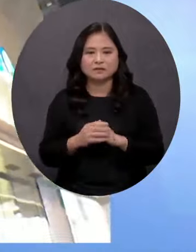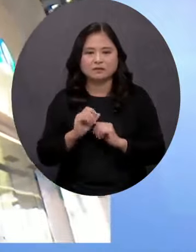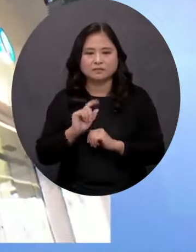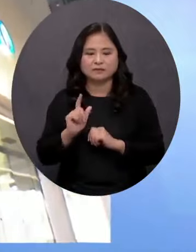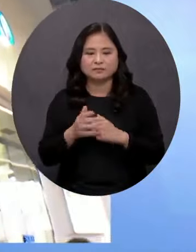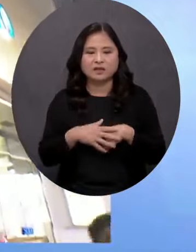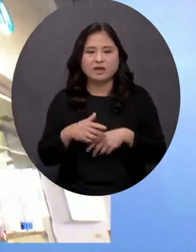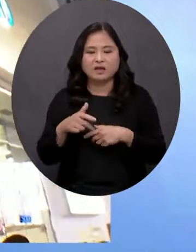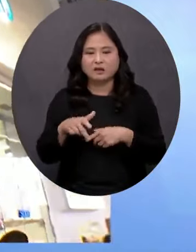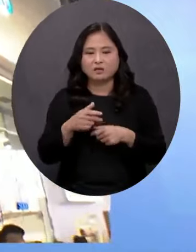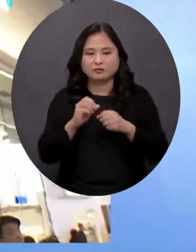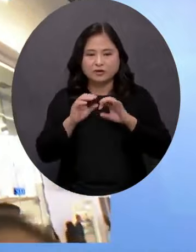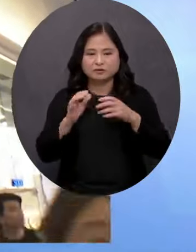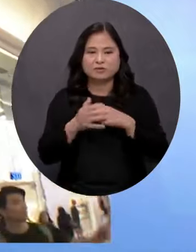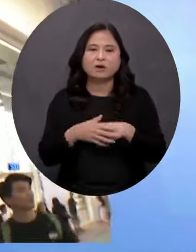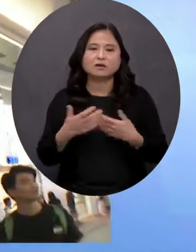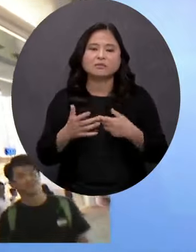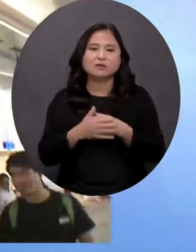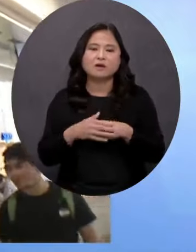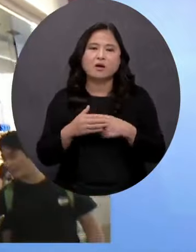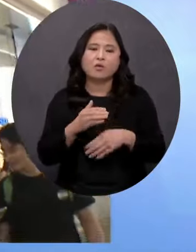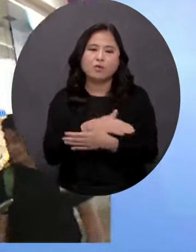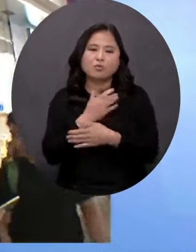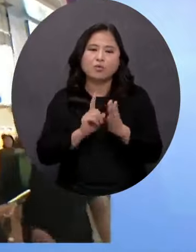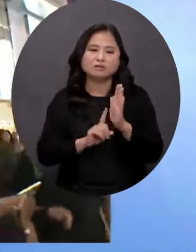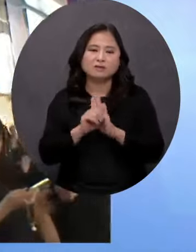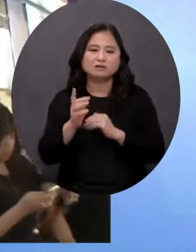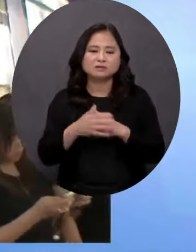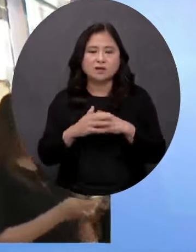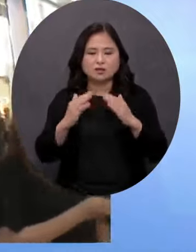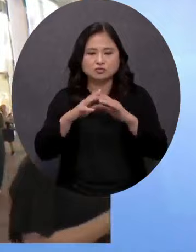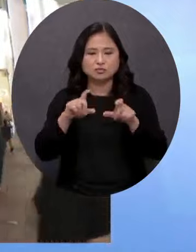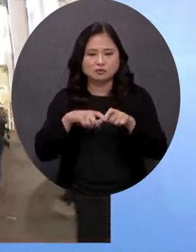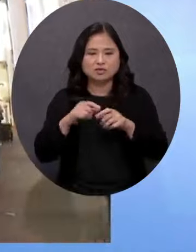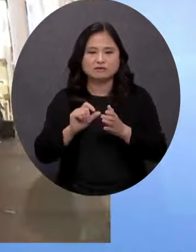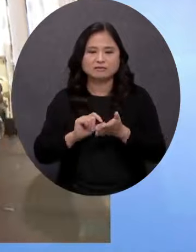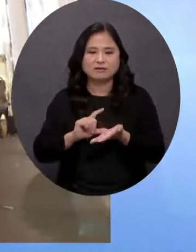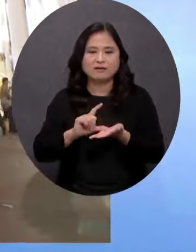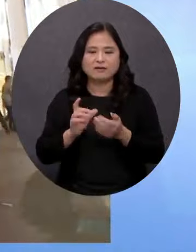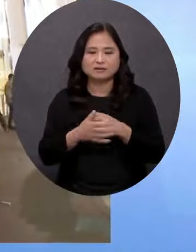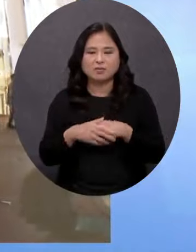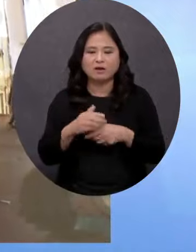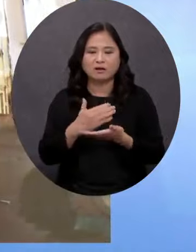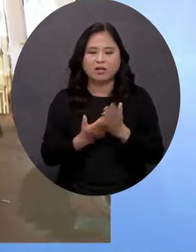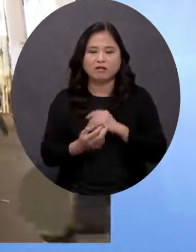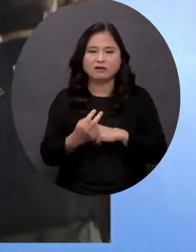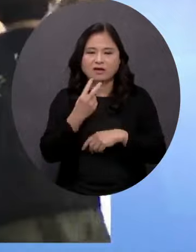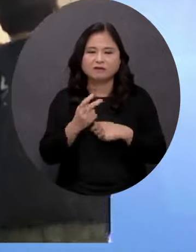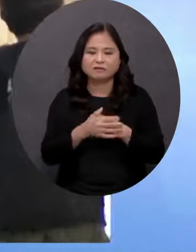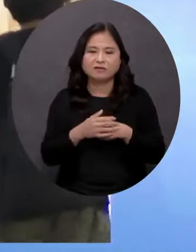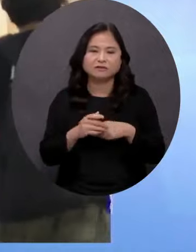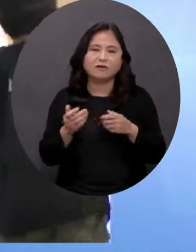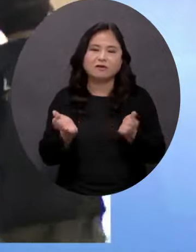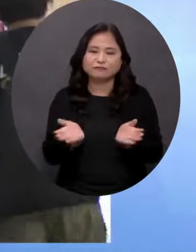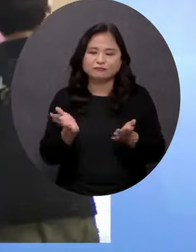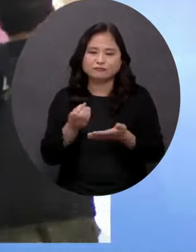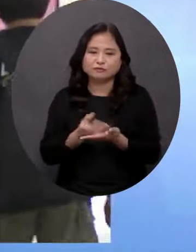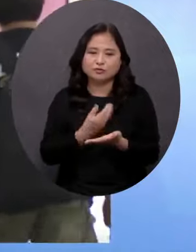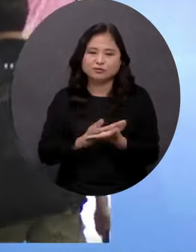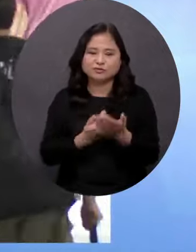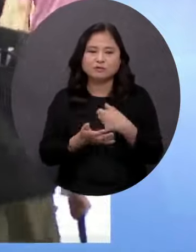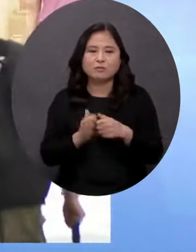第一季录得温和增长，展望住户入息增加和政府多项提振气氛的措施应该有助私人